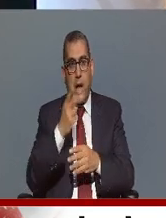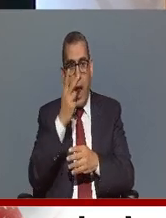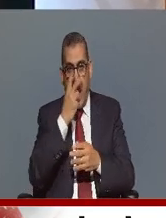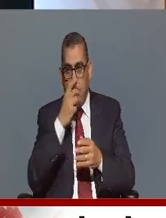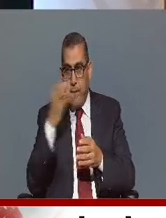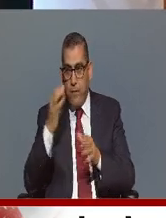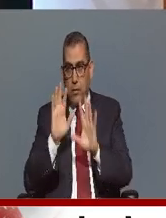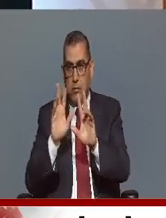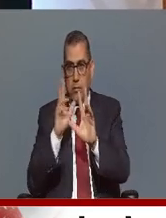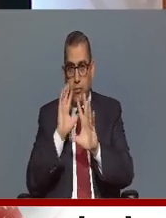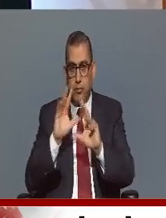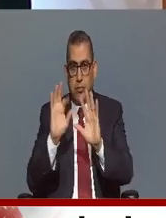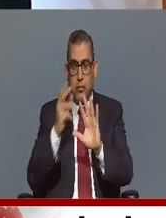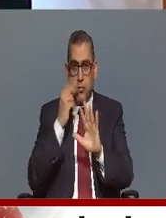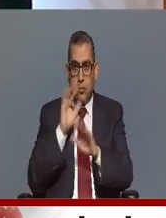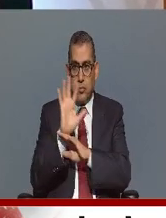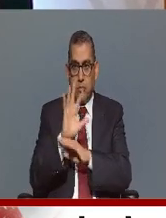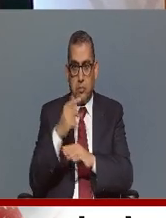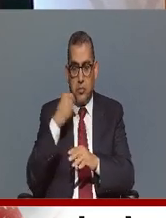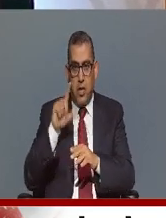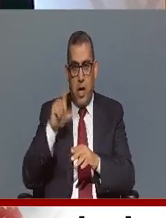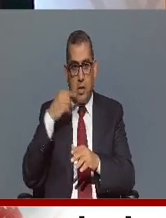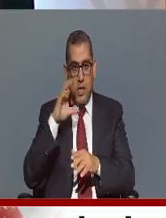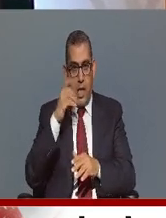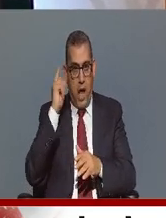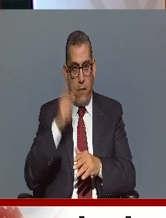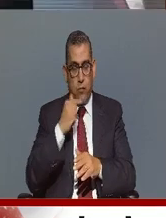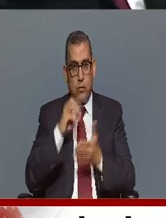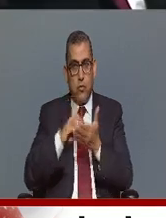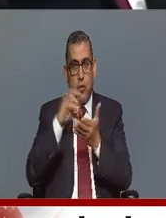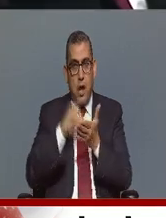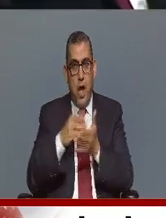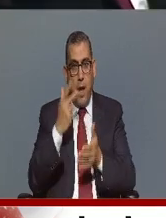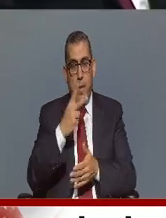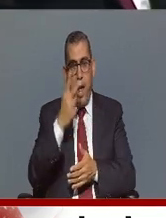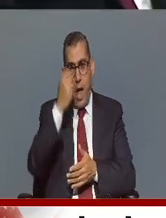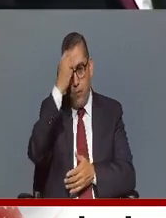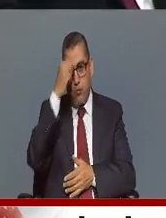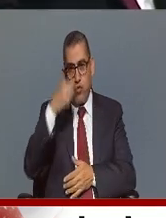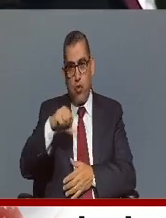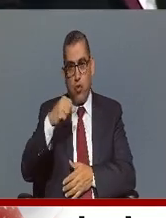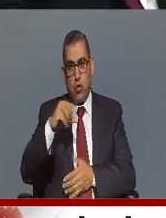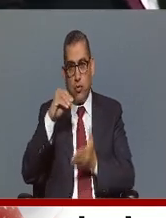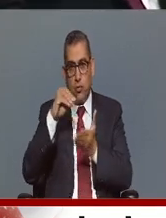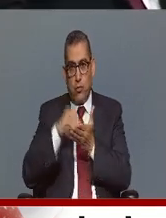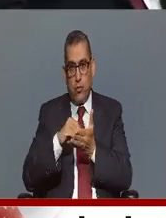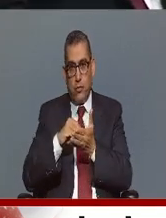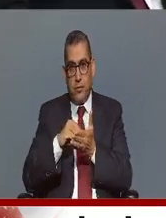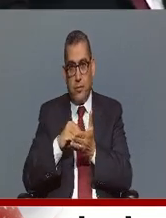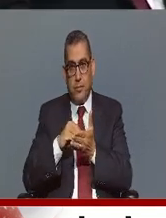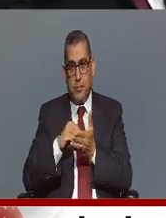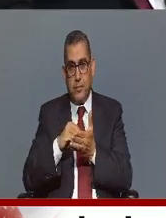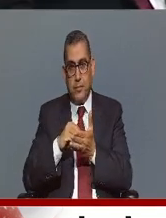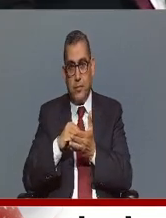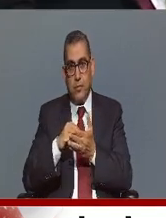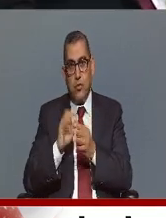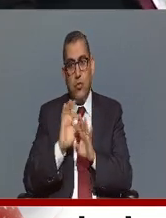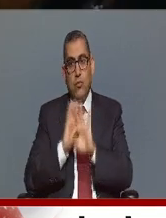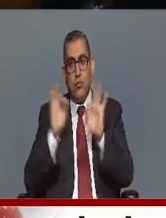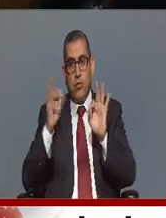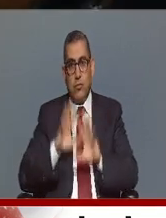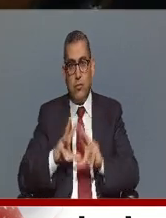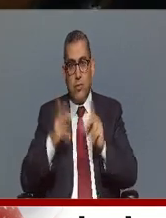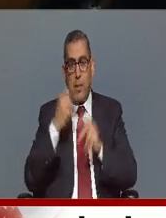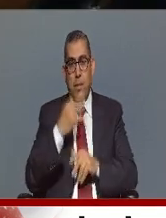يعني تلقى رعاية رئاسية. تاريخ الانطلاق بتاعها كان 2019. تم إقامة